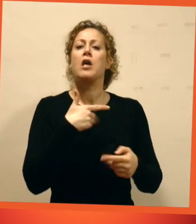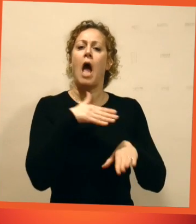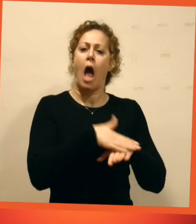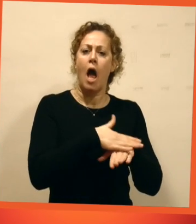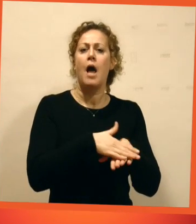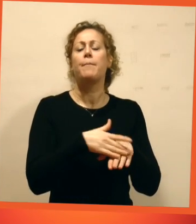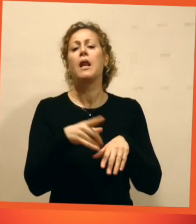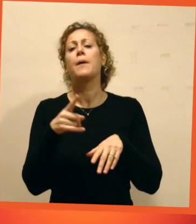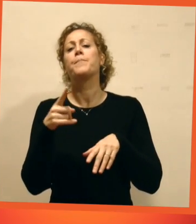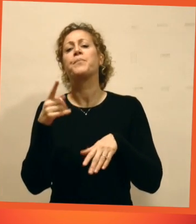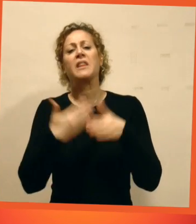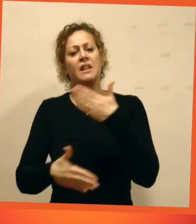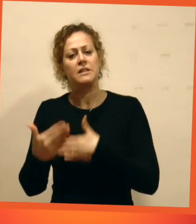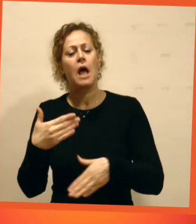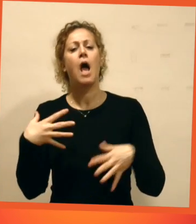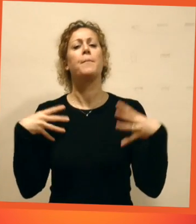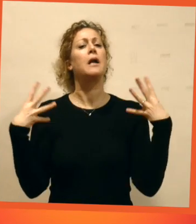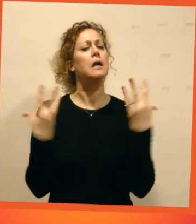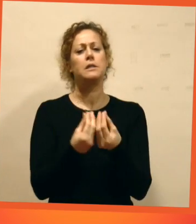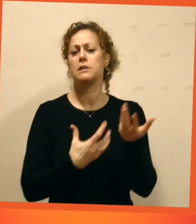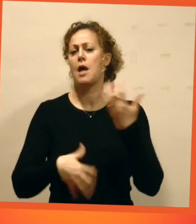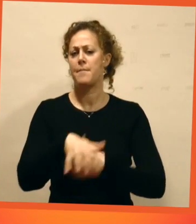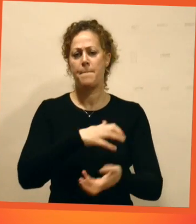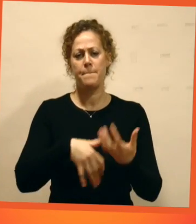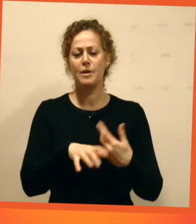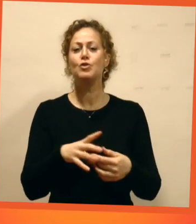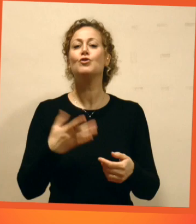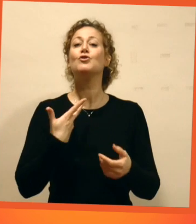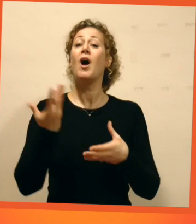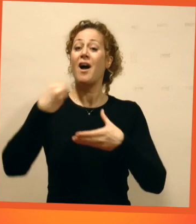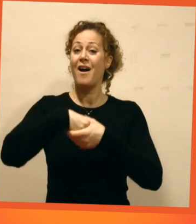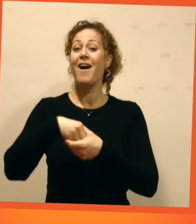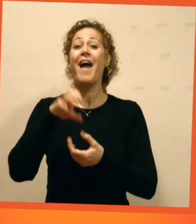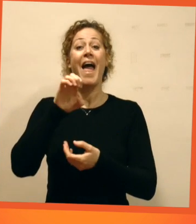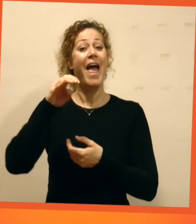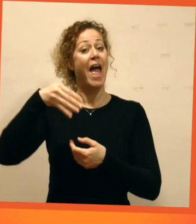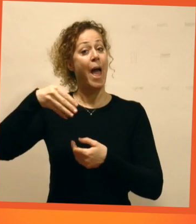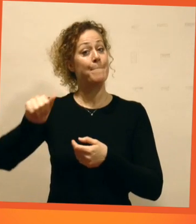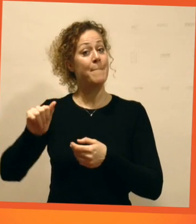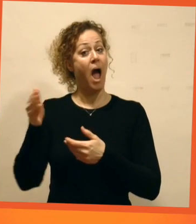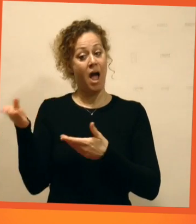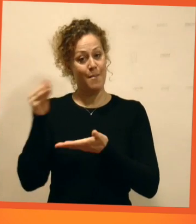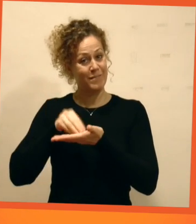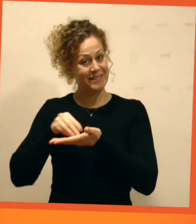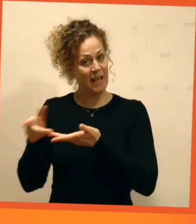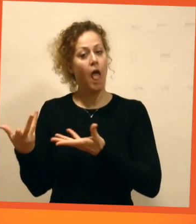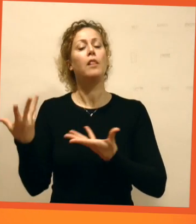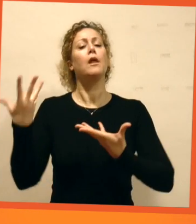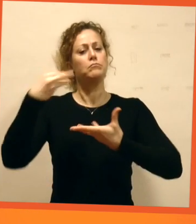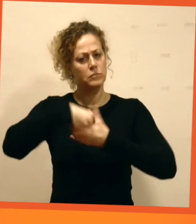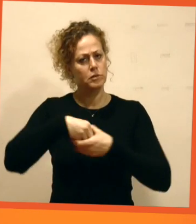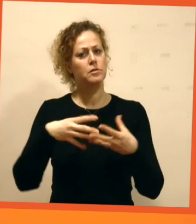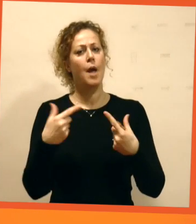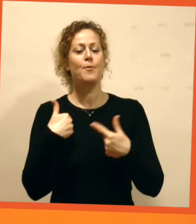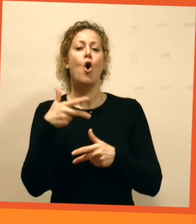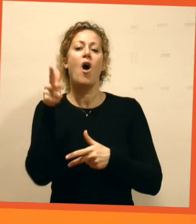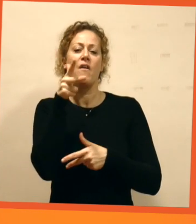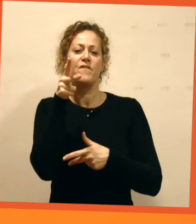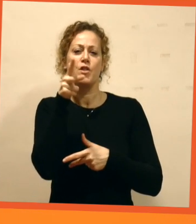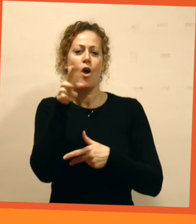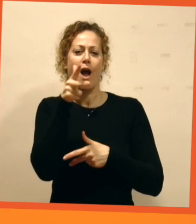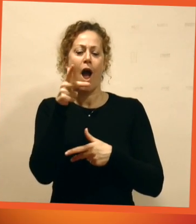faceva parte anche Emma, e questo spettacolo io ero lì che riprendevo con la videocamera, quindi